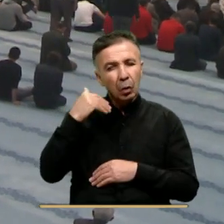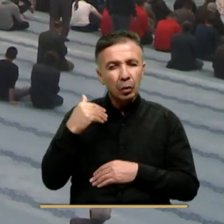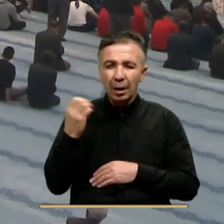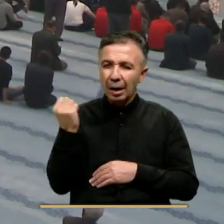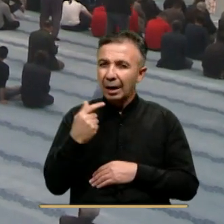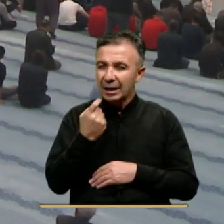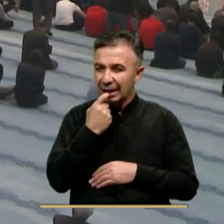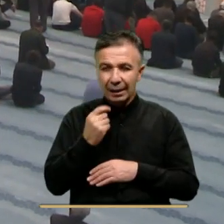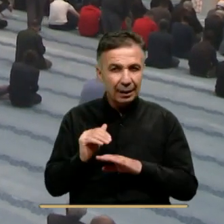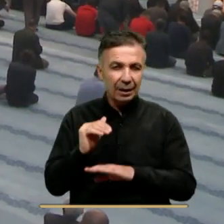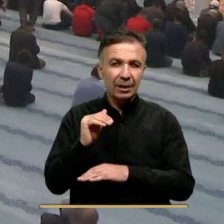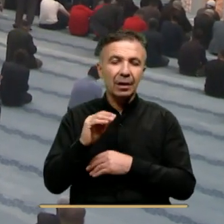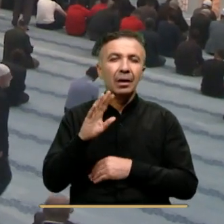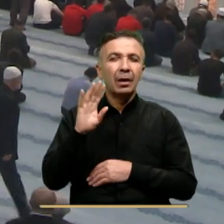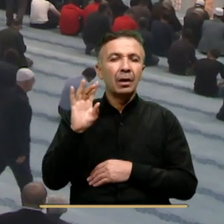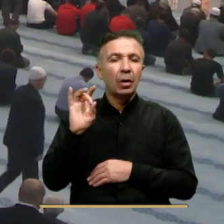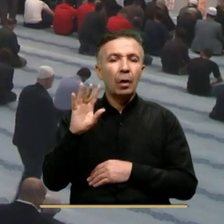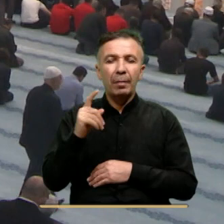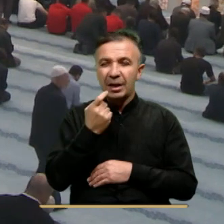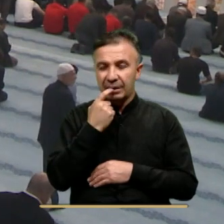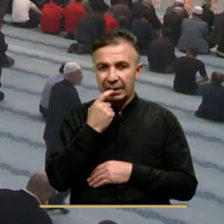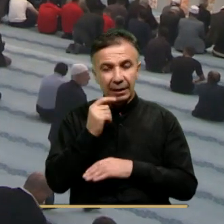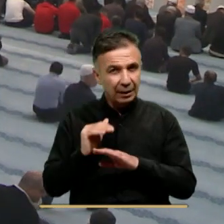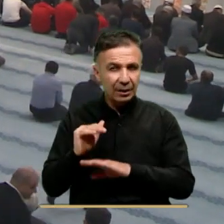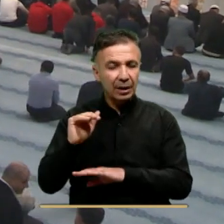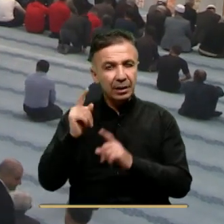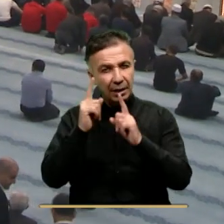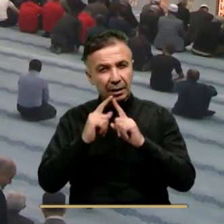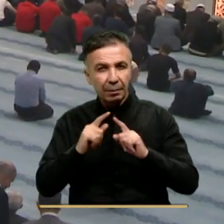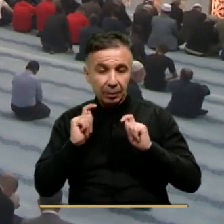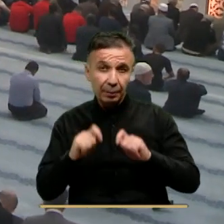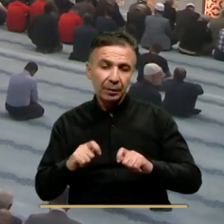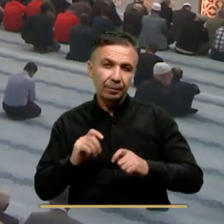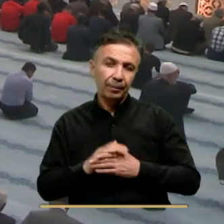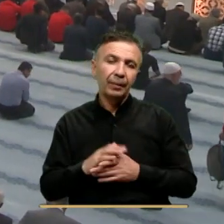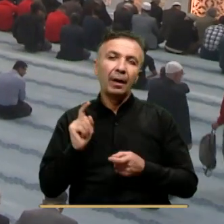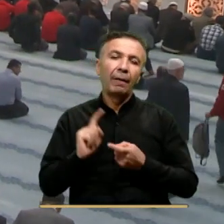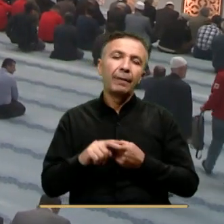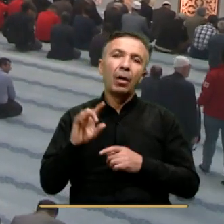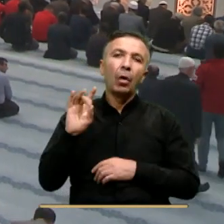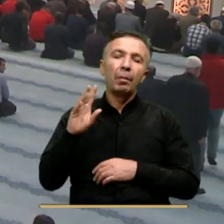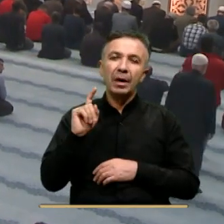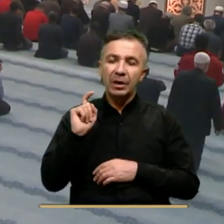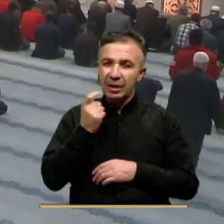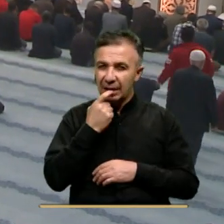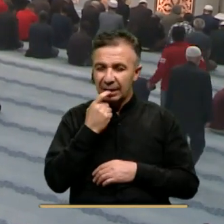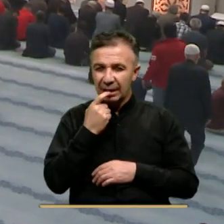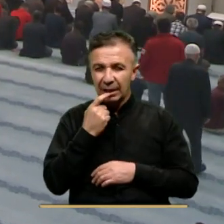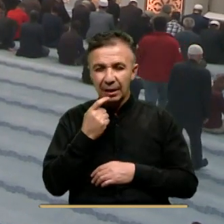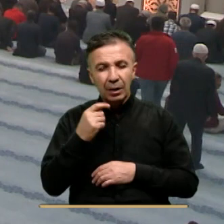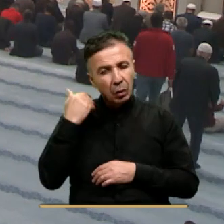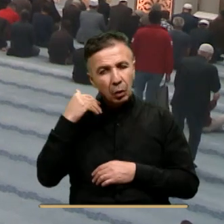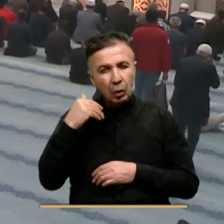ortalama 10 12 veya 15 15 sene yaşar diye hesapladım ve diyor 15 sene ben koyun eti yemedim